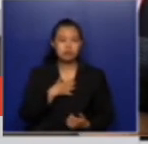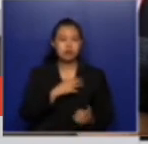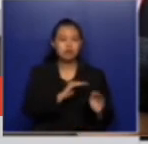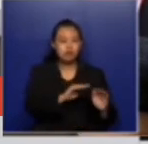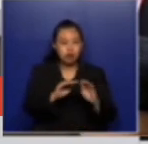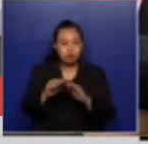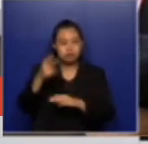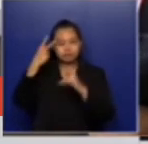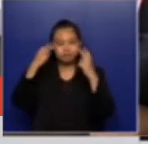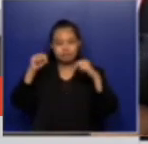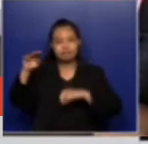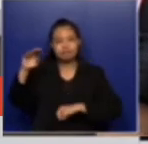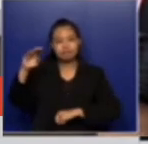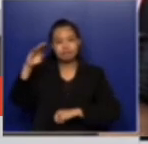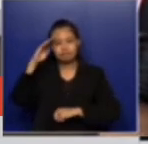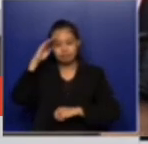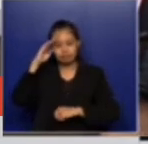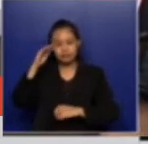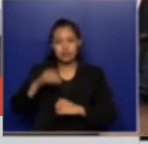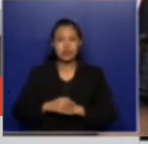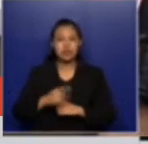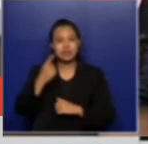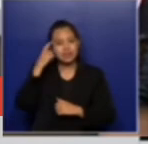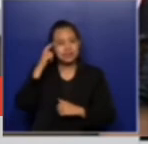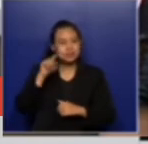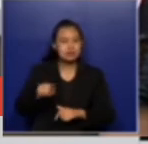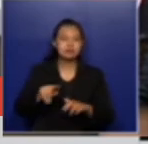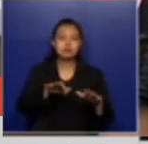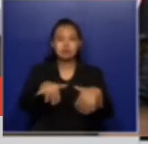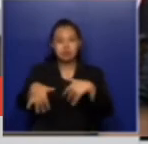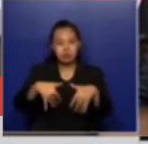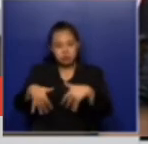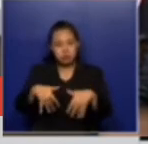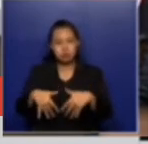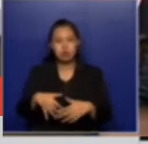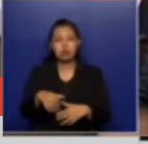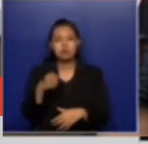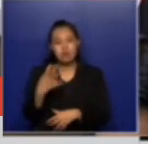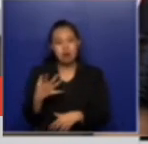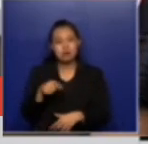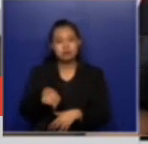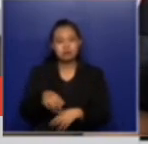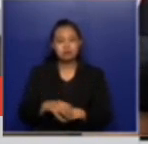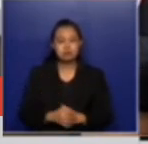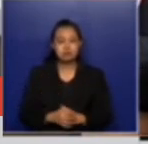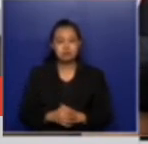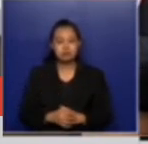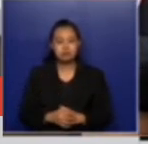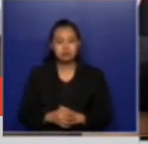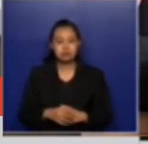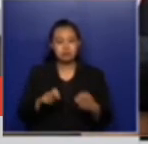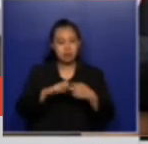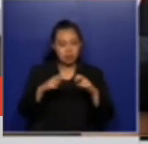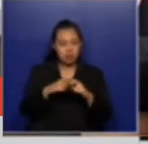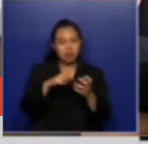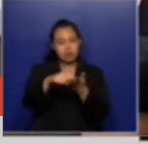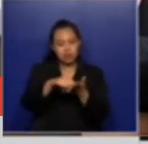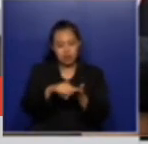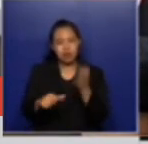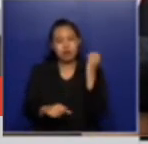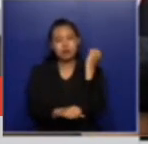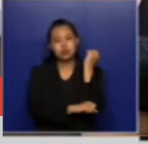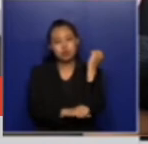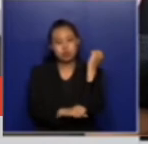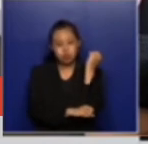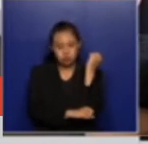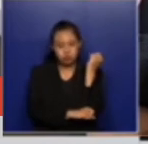กให้คิดถึงพี่น้องประชาชนมากๆนะครับแก้ปัญหาความยากความจ